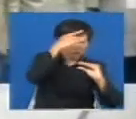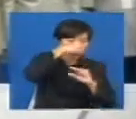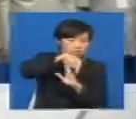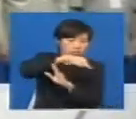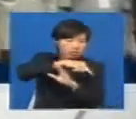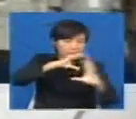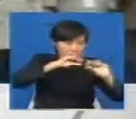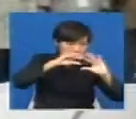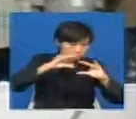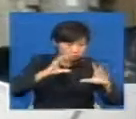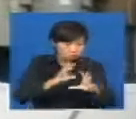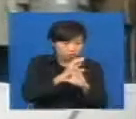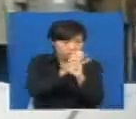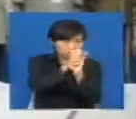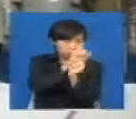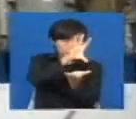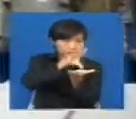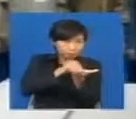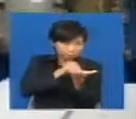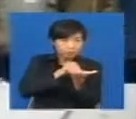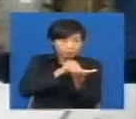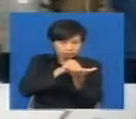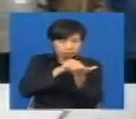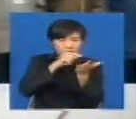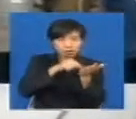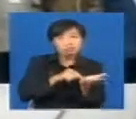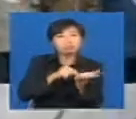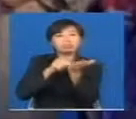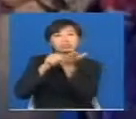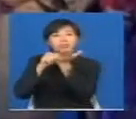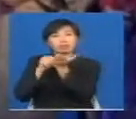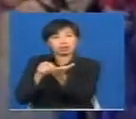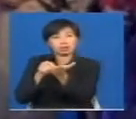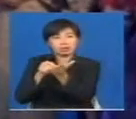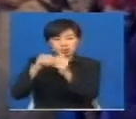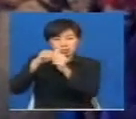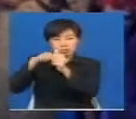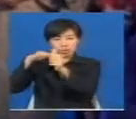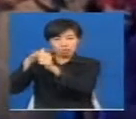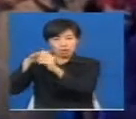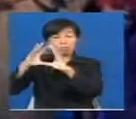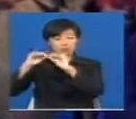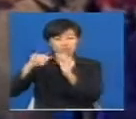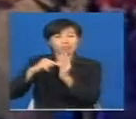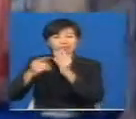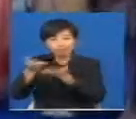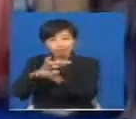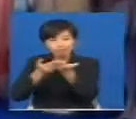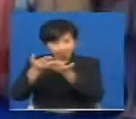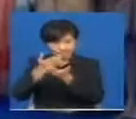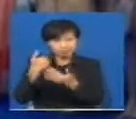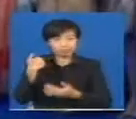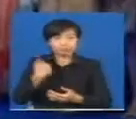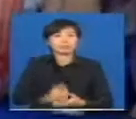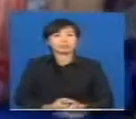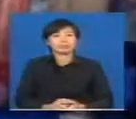าและการหารือจากที่ประชุมสัมมนาสู่การพิจารณาในการประชุมระดับผู้นำต่อไปการ